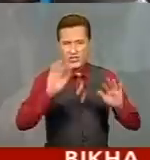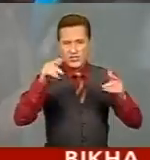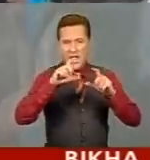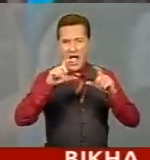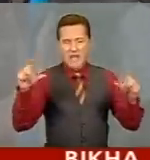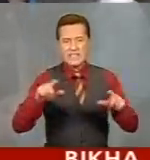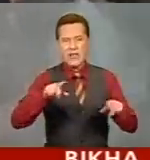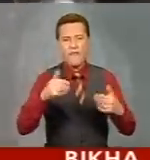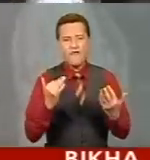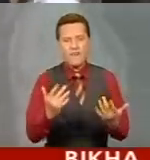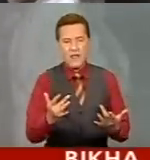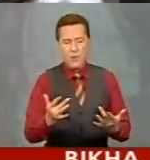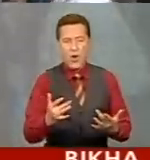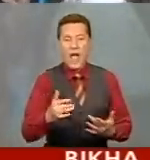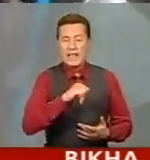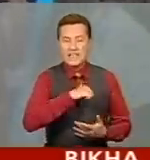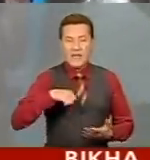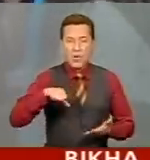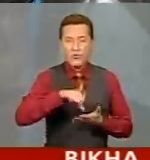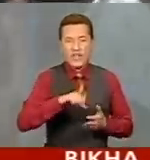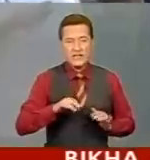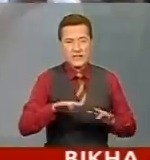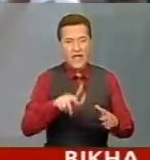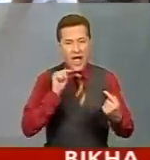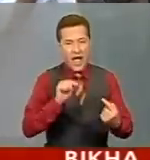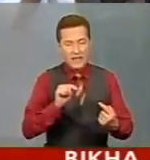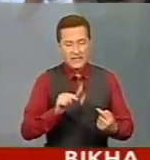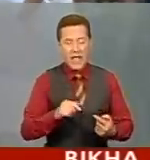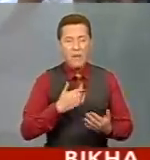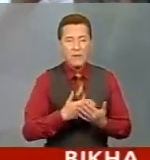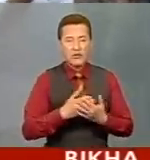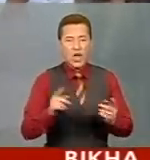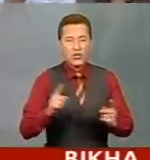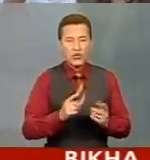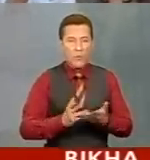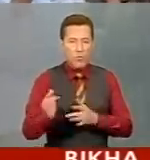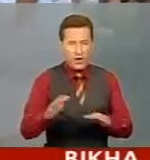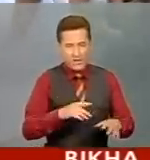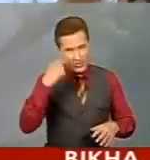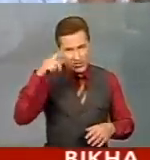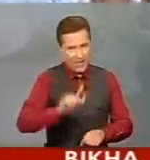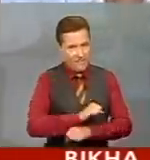чи вимоги. Проте самі учасники акції припускають, що політичний вибух тут не за горами.